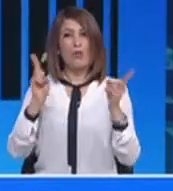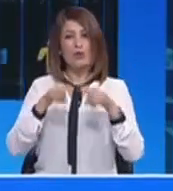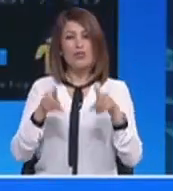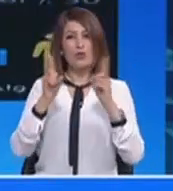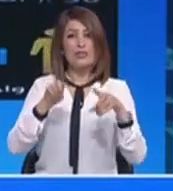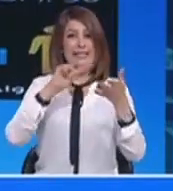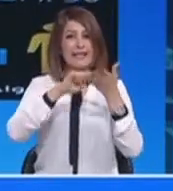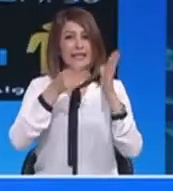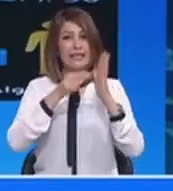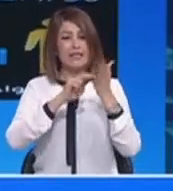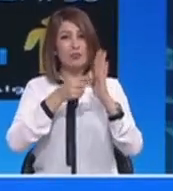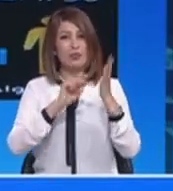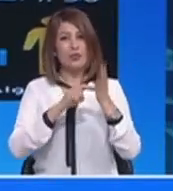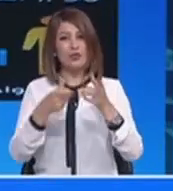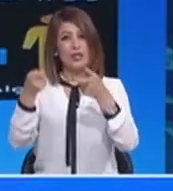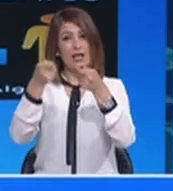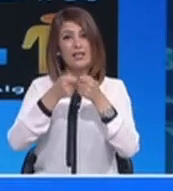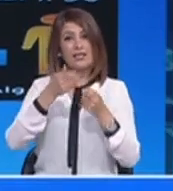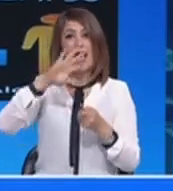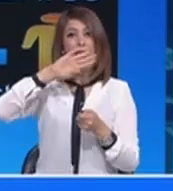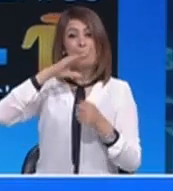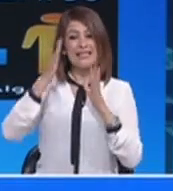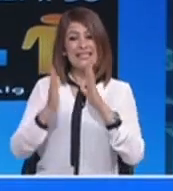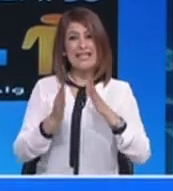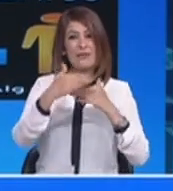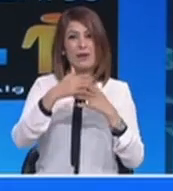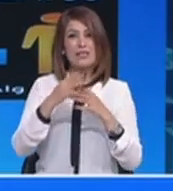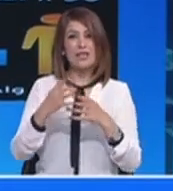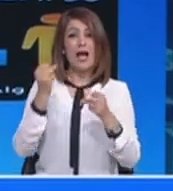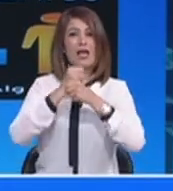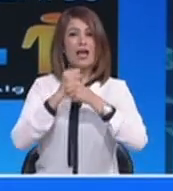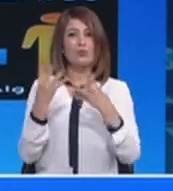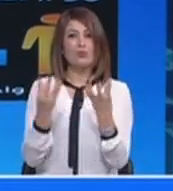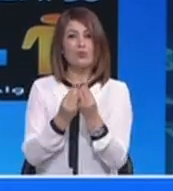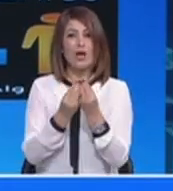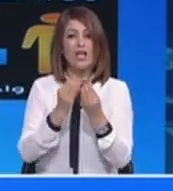احنا عندنا الحمد لله يعني هو اه